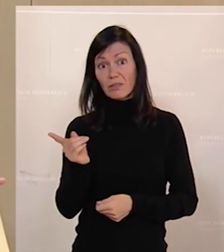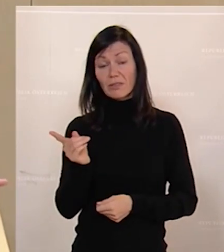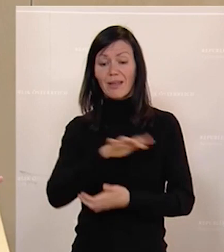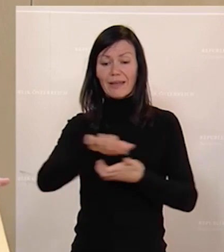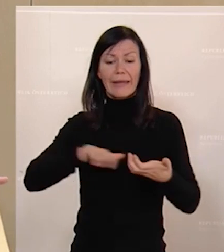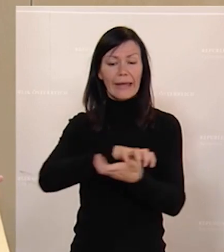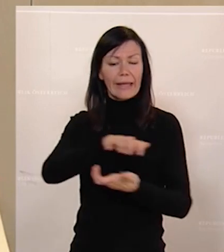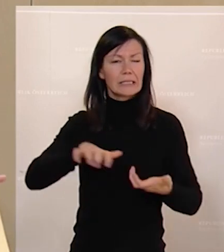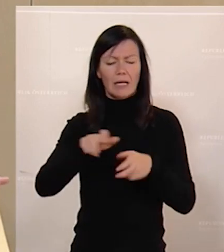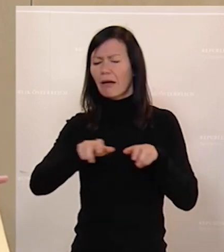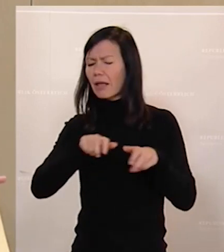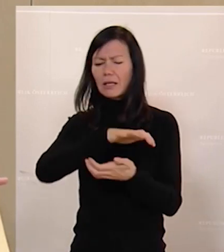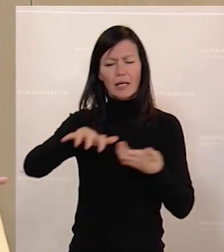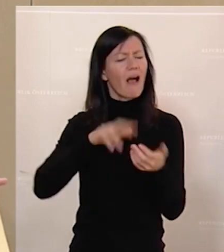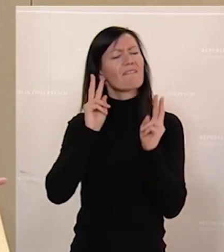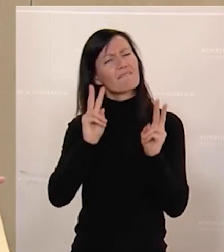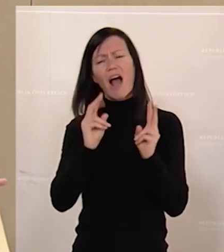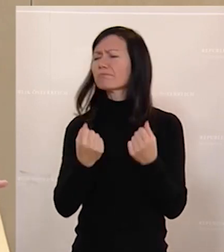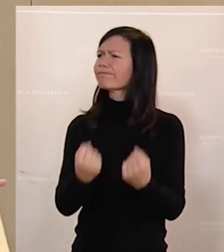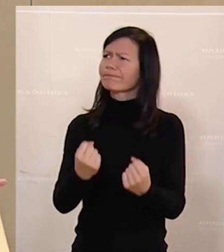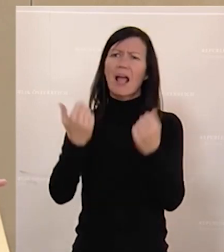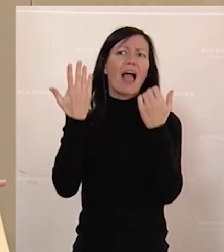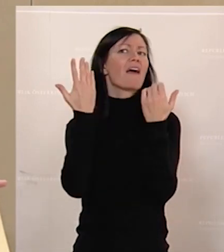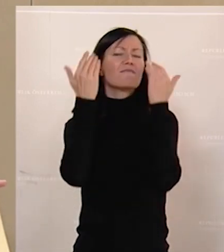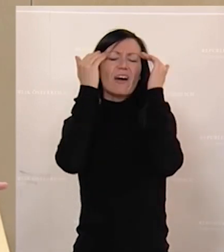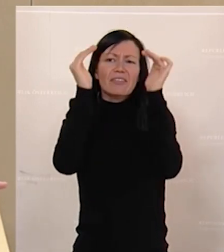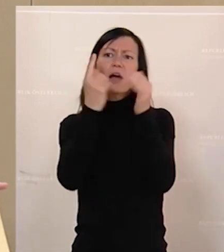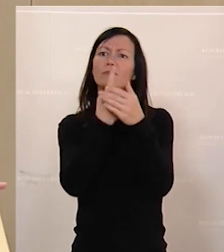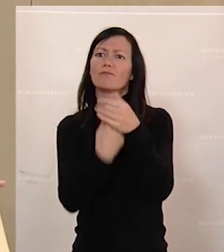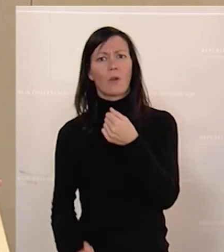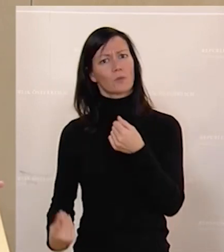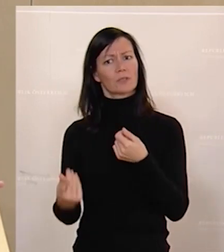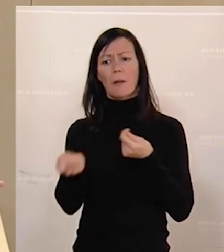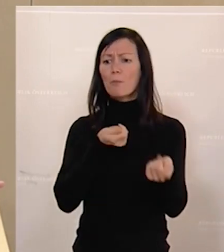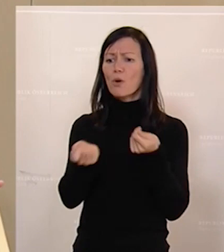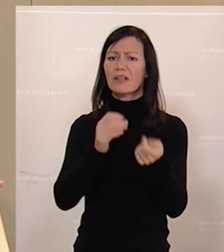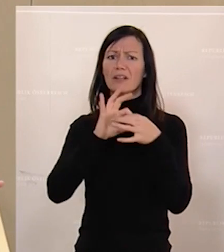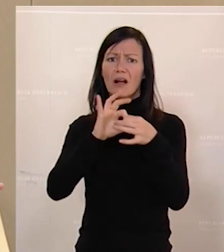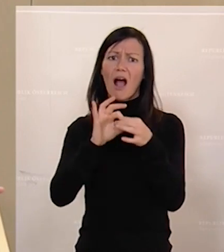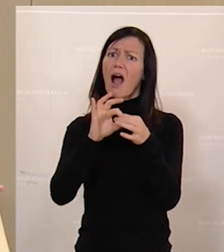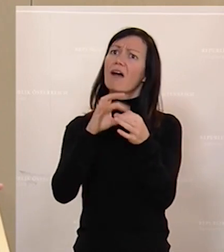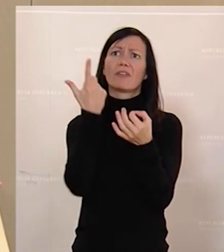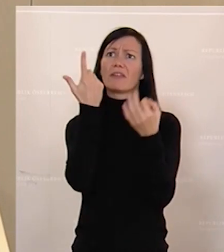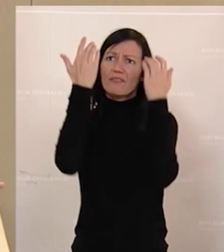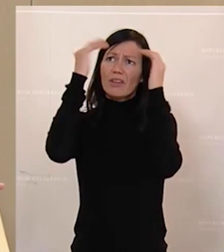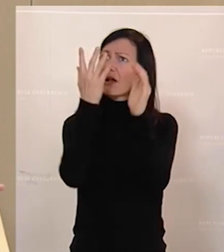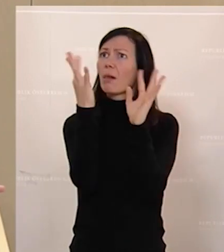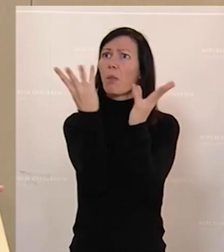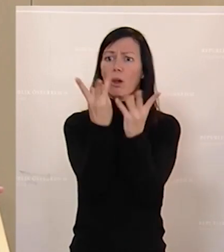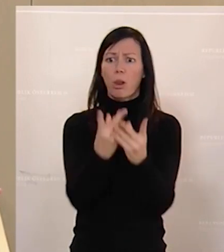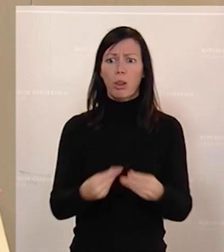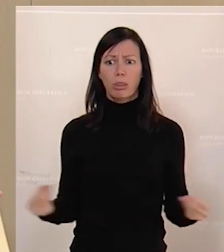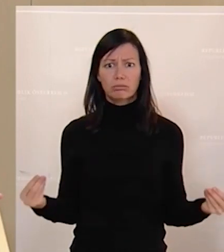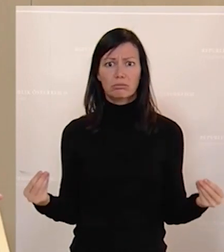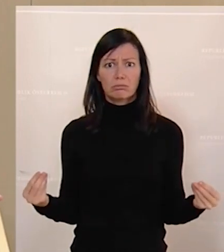einhergeht ein unglaublicher Vertrauensverlust der Bevölkerung in die Politik an sich und Politikerinnen und Politiker. Und es mag Ihnen egal sein,